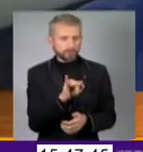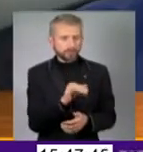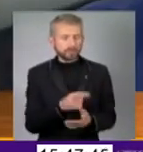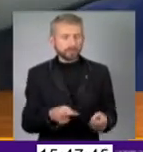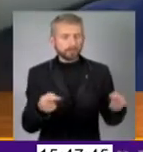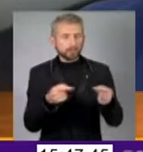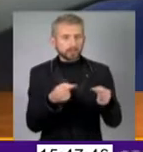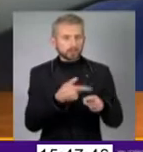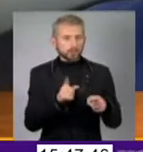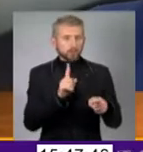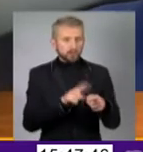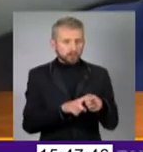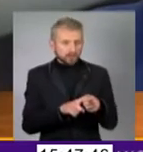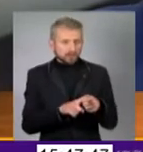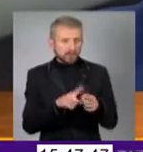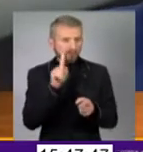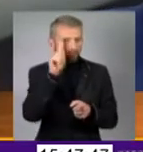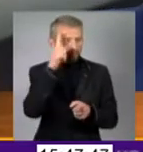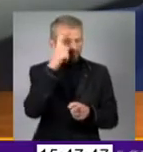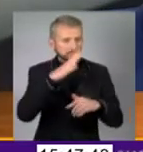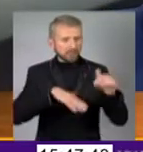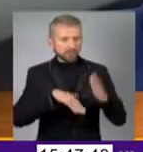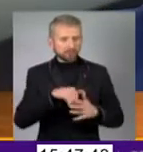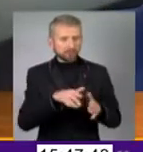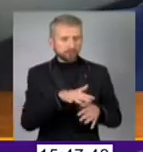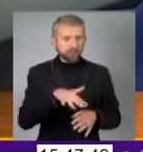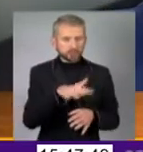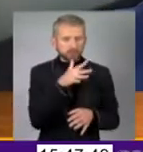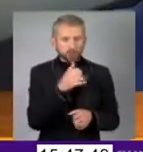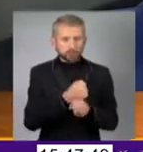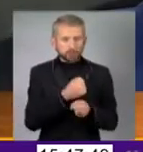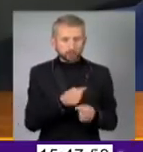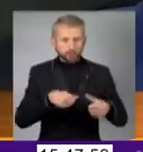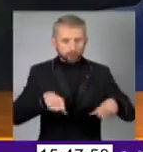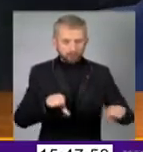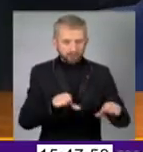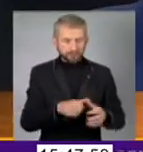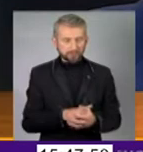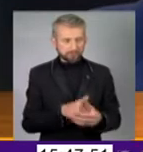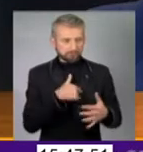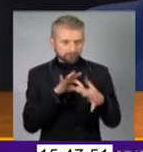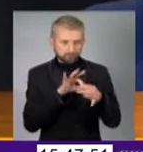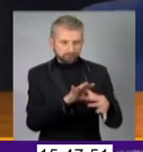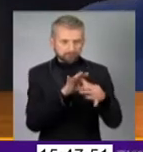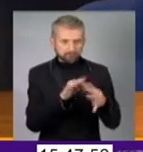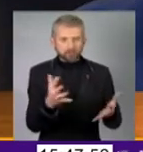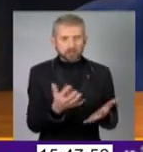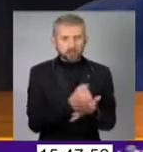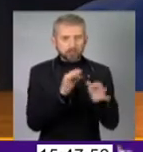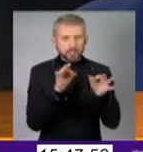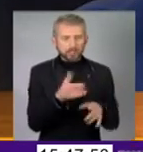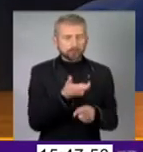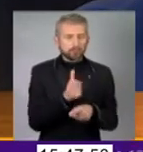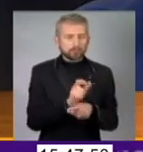Відповідно, це народилося в практичній площині під час роботи в комісії, ми спільно працюємо в комісії. Найшло об'єктивно